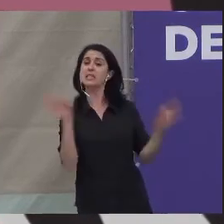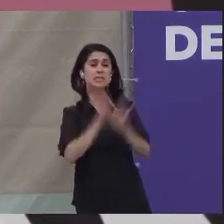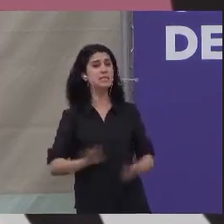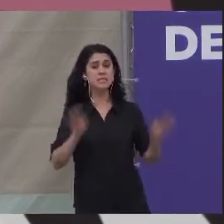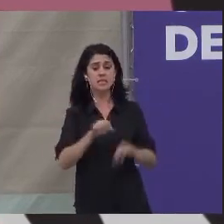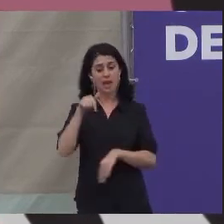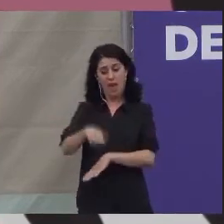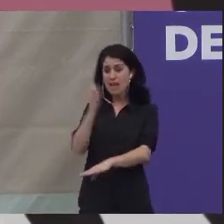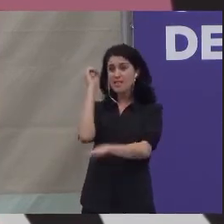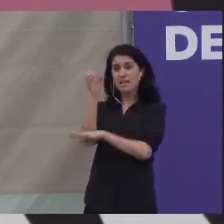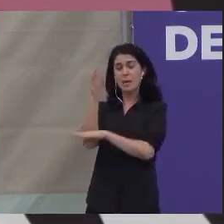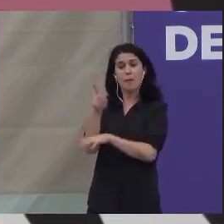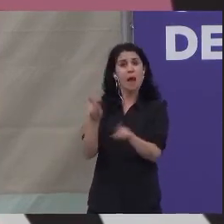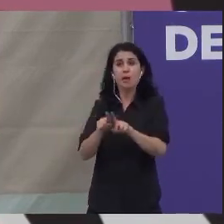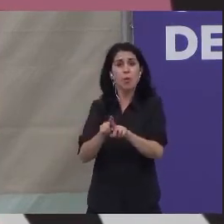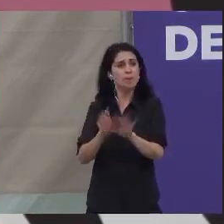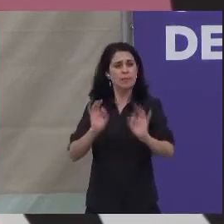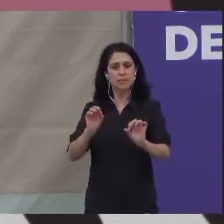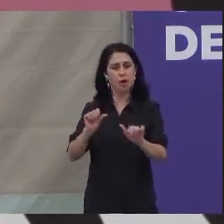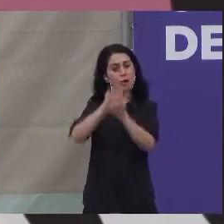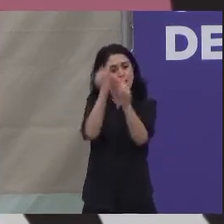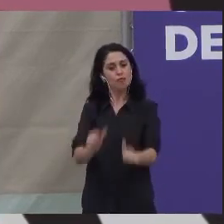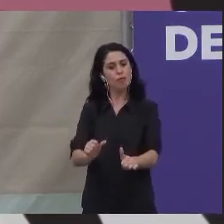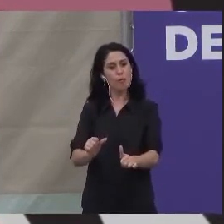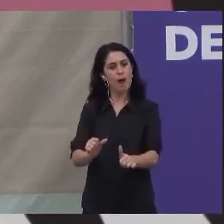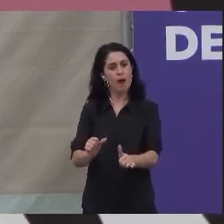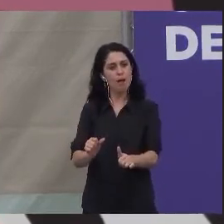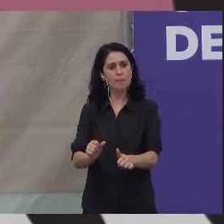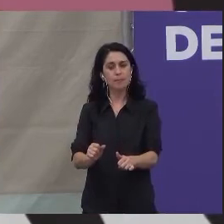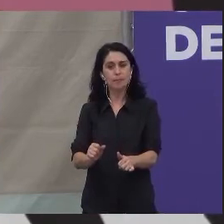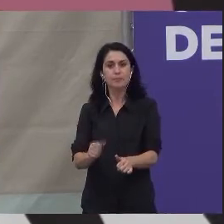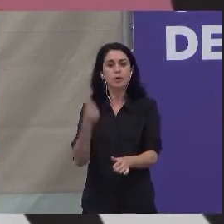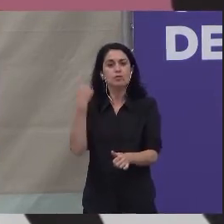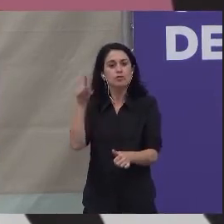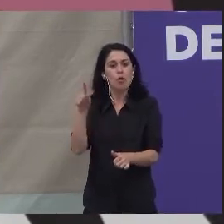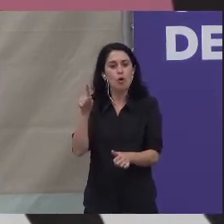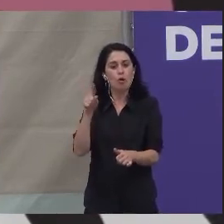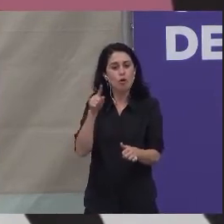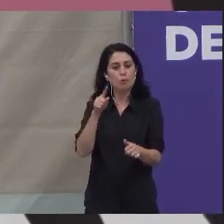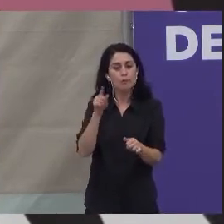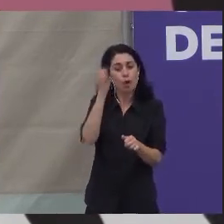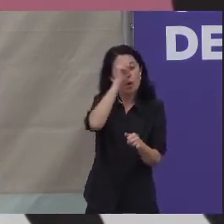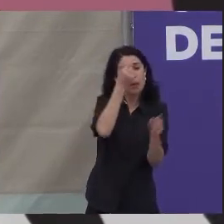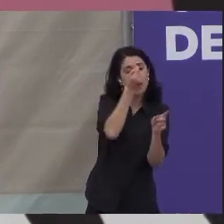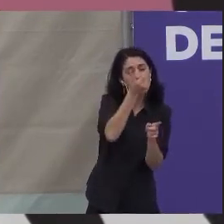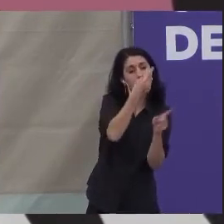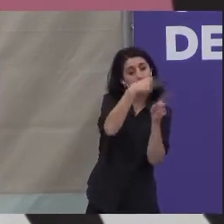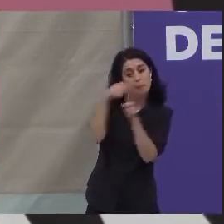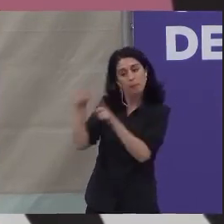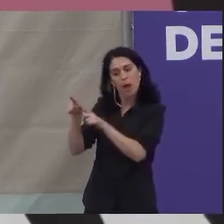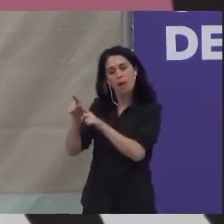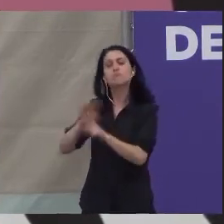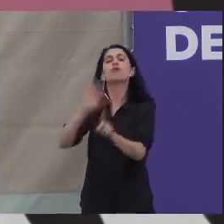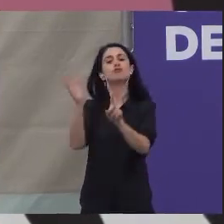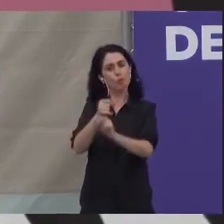assemblea és una forma de resoldre simplement les nostres diversitats, però mai